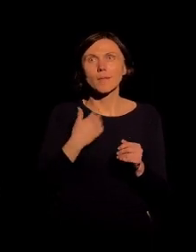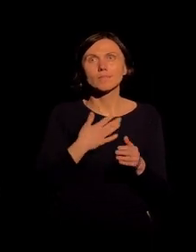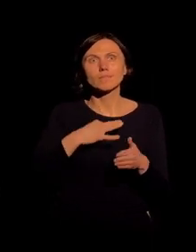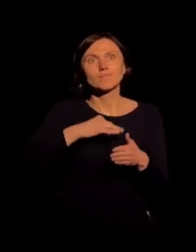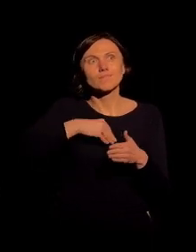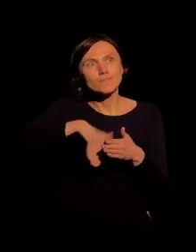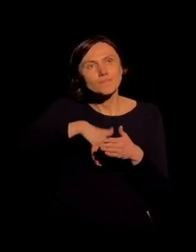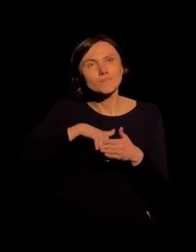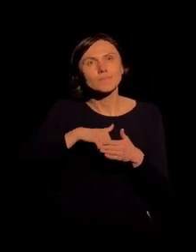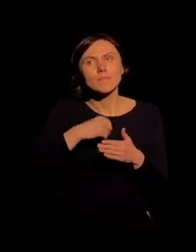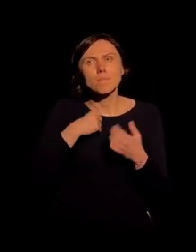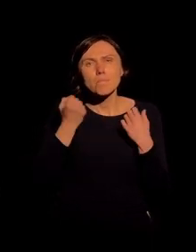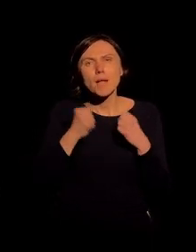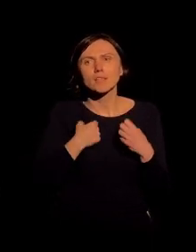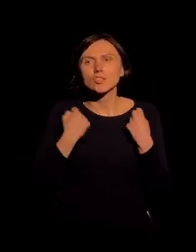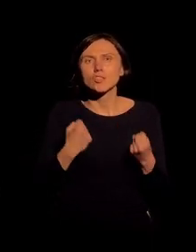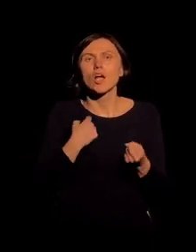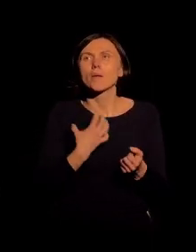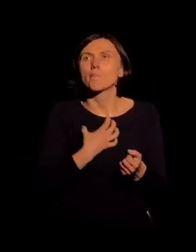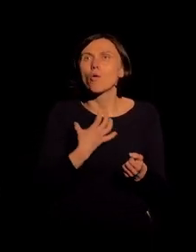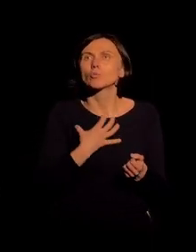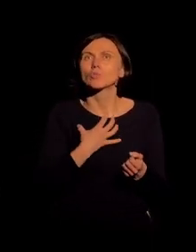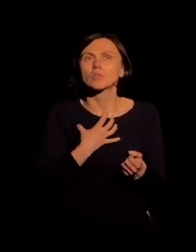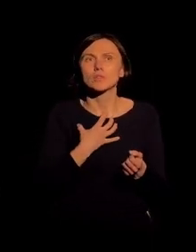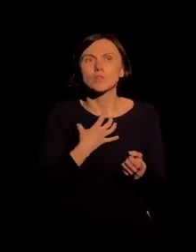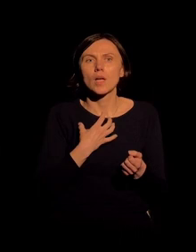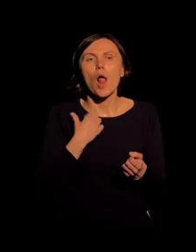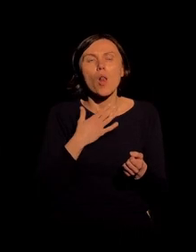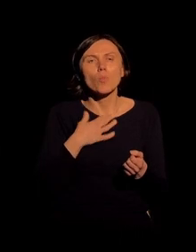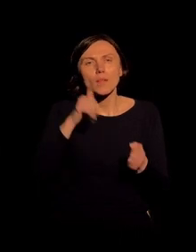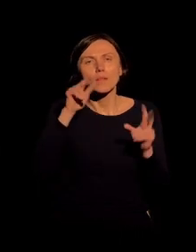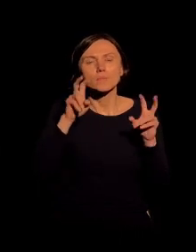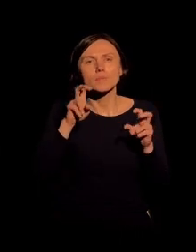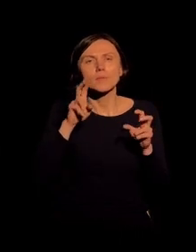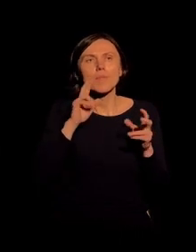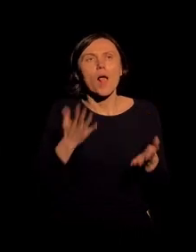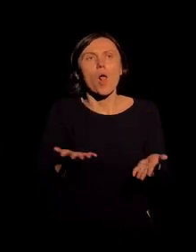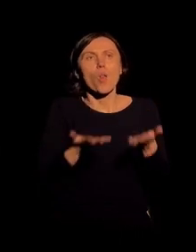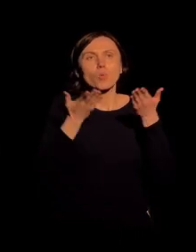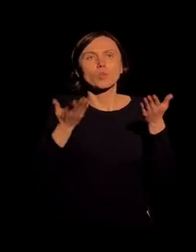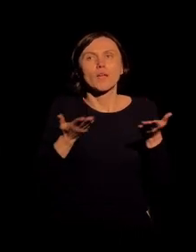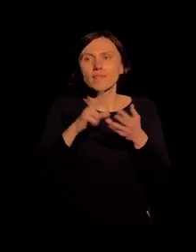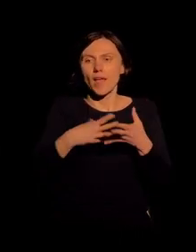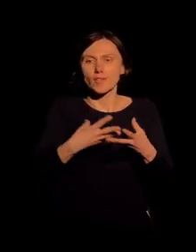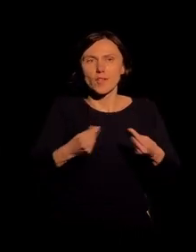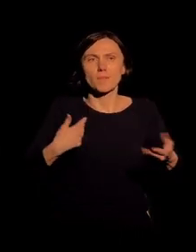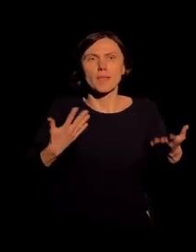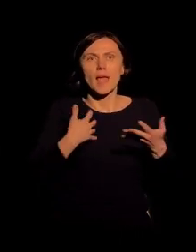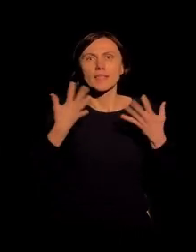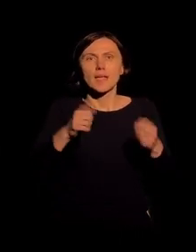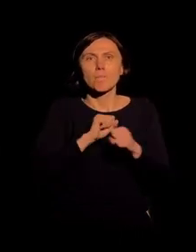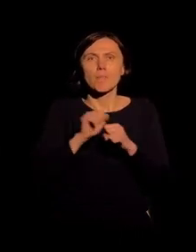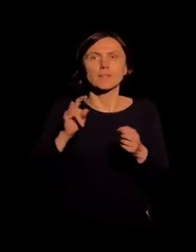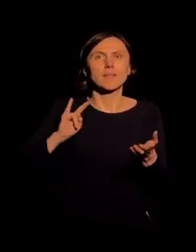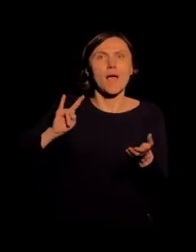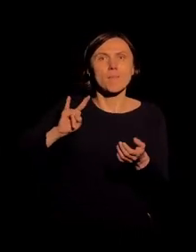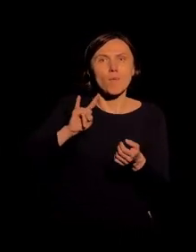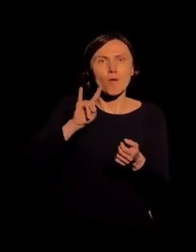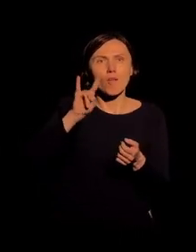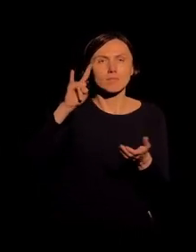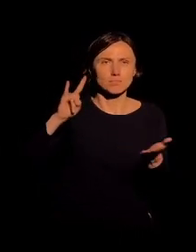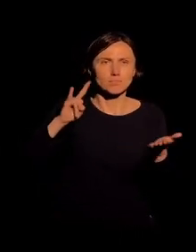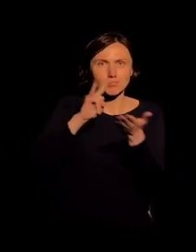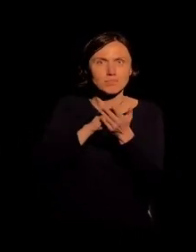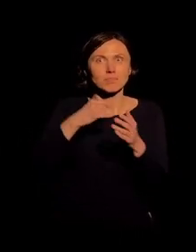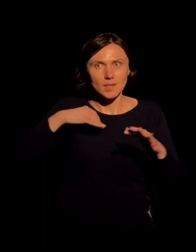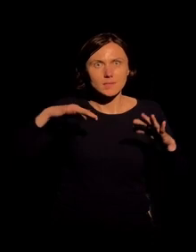takie bardzo silne poczucie, lubię to nazywać, unoszenia się nad ziemią. Chciałem zostać lotnikiem, zdawałem